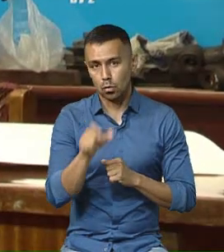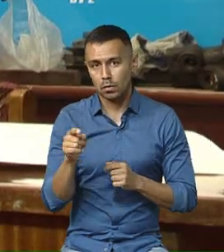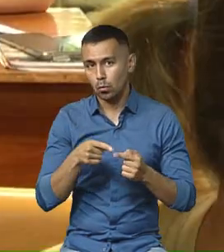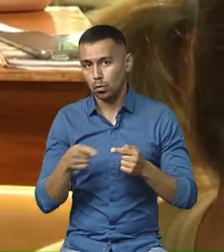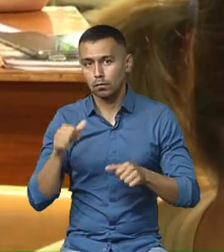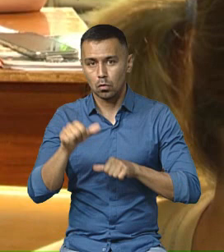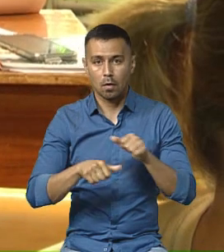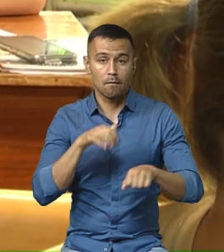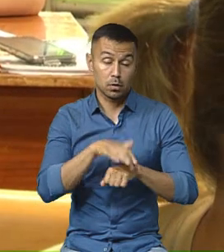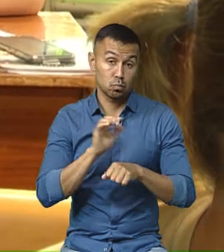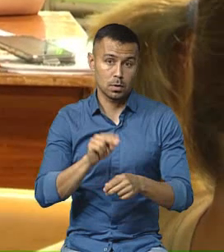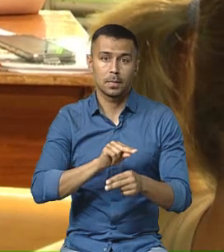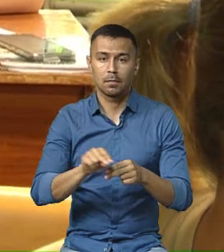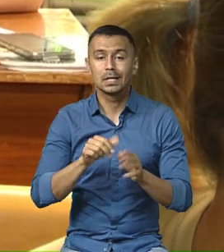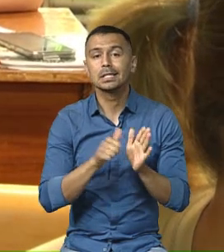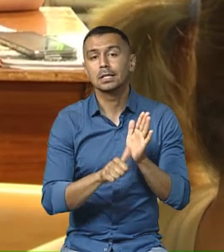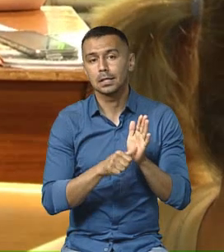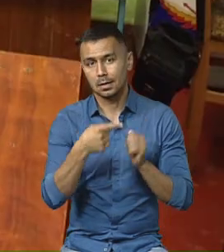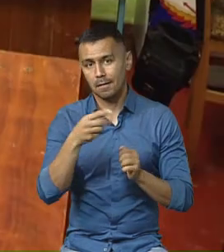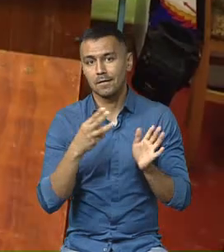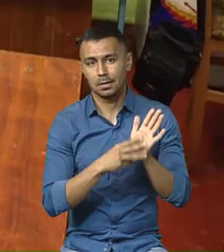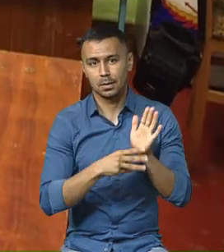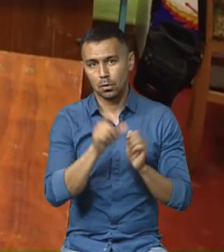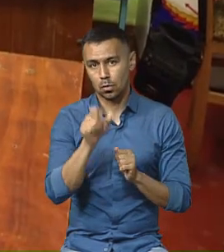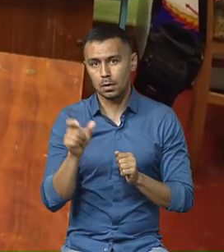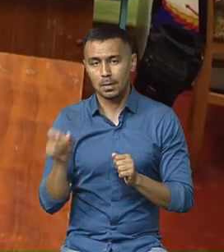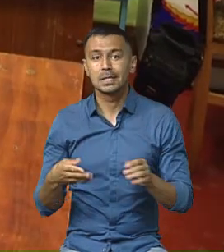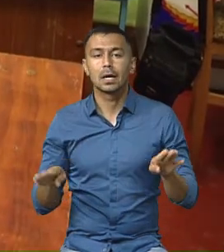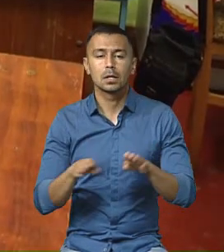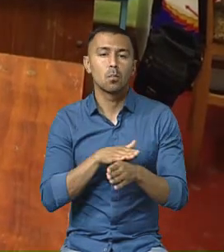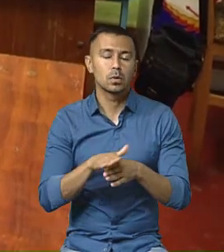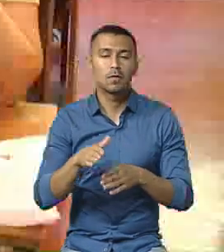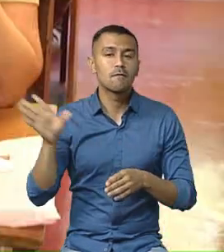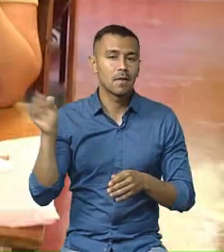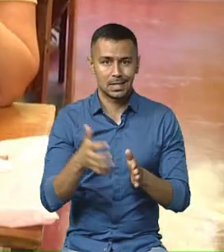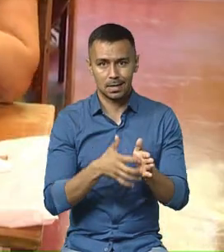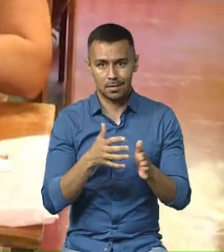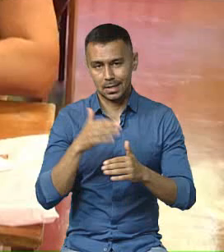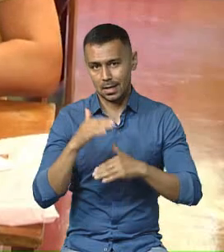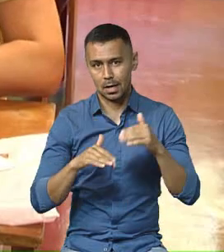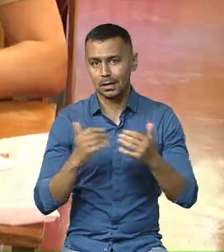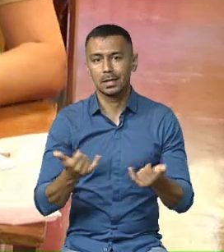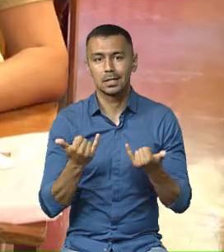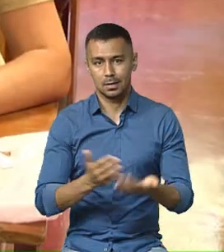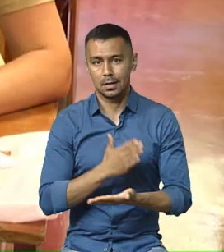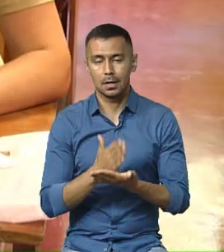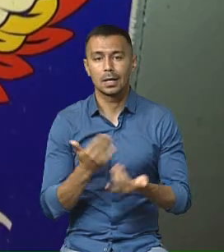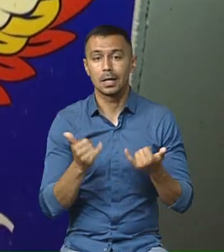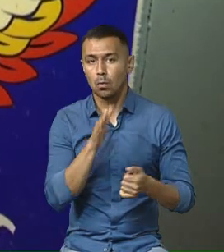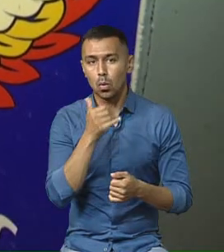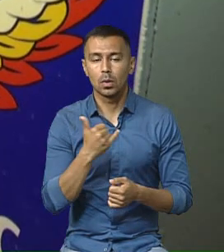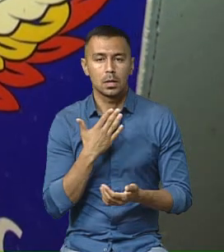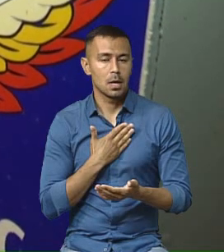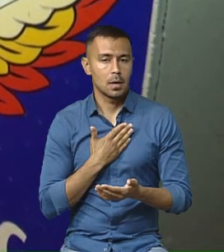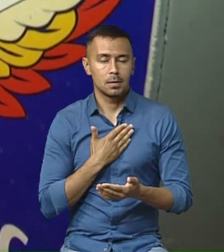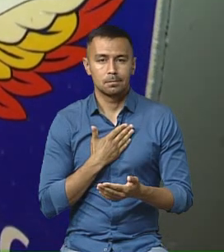року фактично можемо навчити 60-80 осіб і закрити повністю весь дефіцит кадрів, який є зараз на підприємстві. На даний момент у нас є гостра